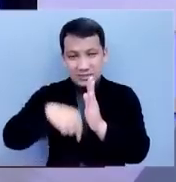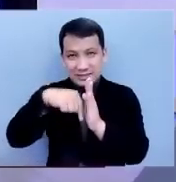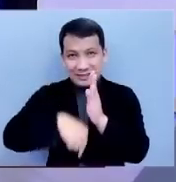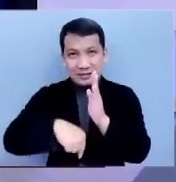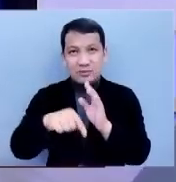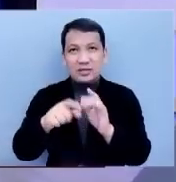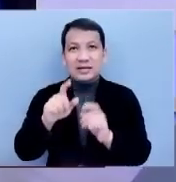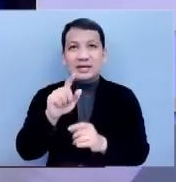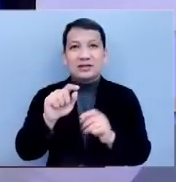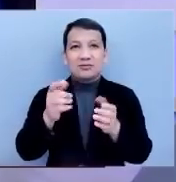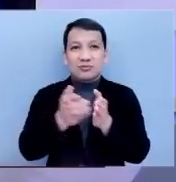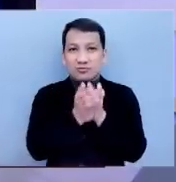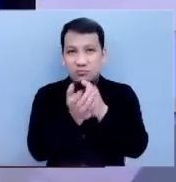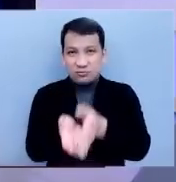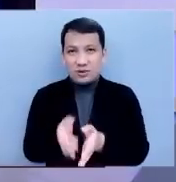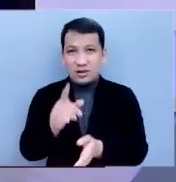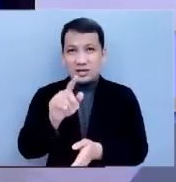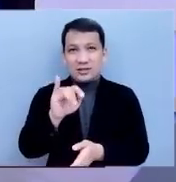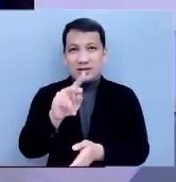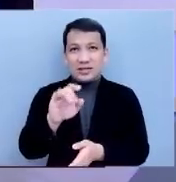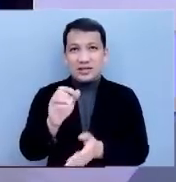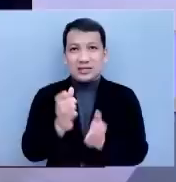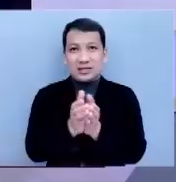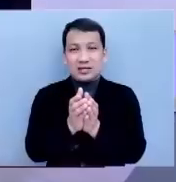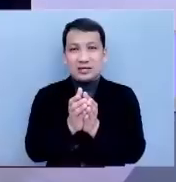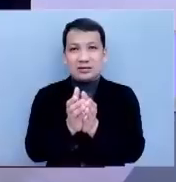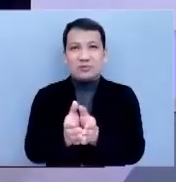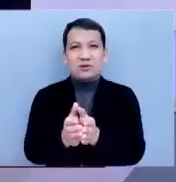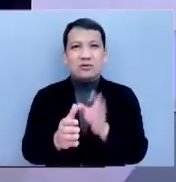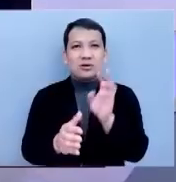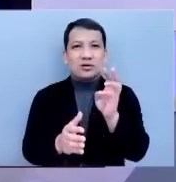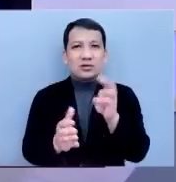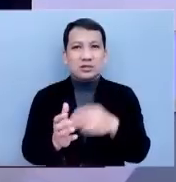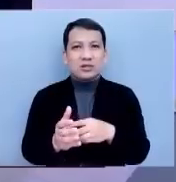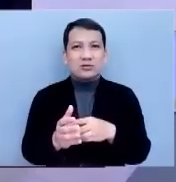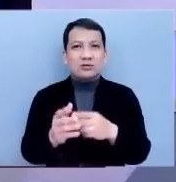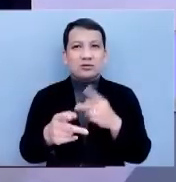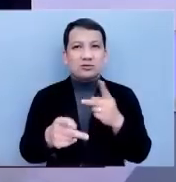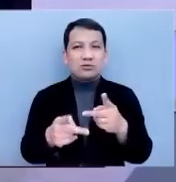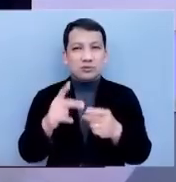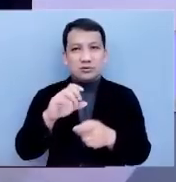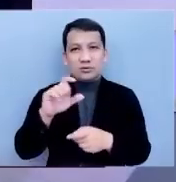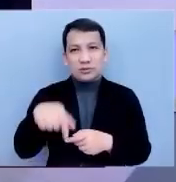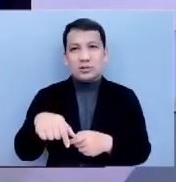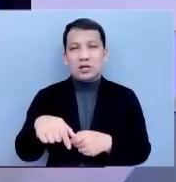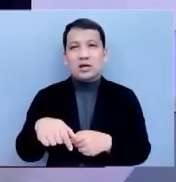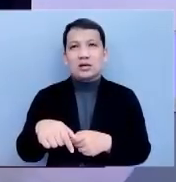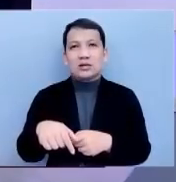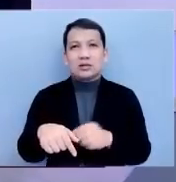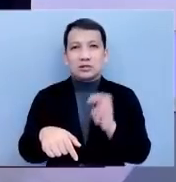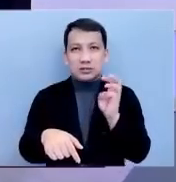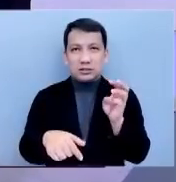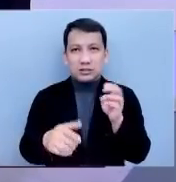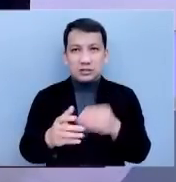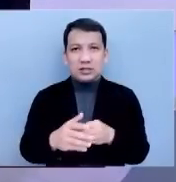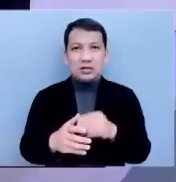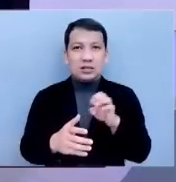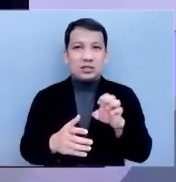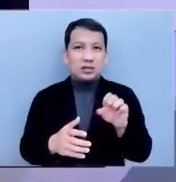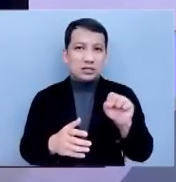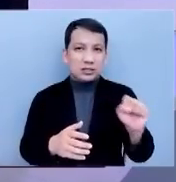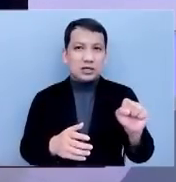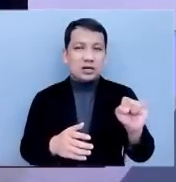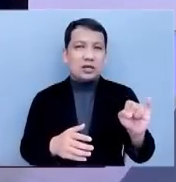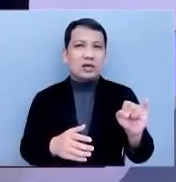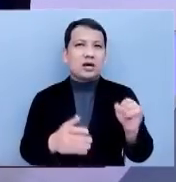Titanic? Sa lalim kasi na yan, ang water pressure ay nasa 6,000 pounds per square inch or 6,000 PSI. Gaano